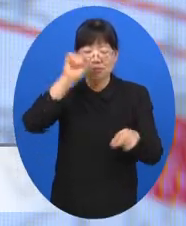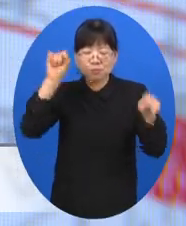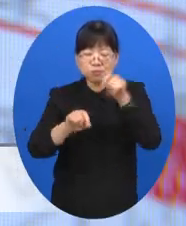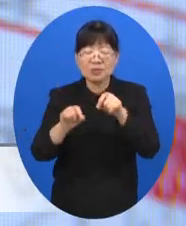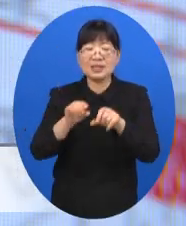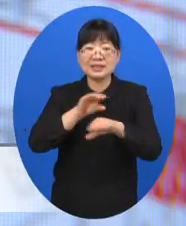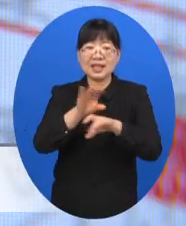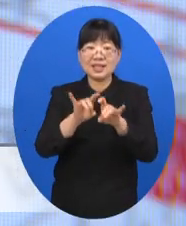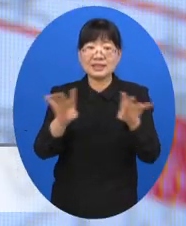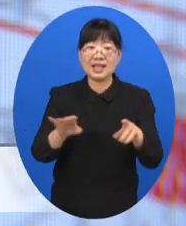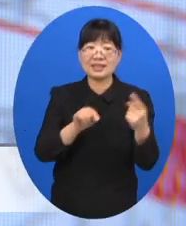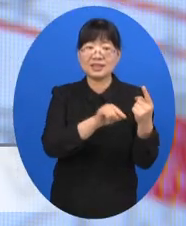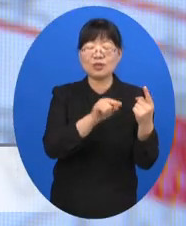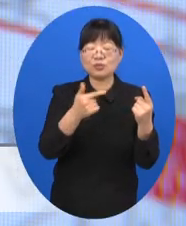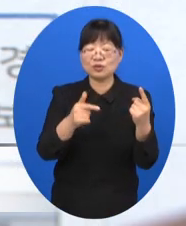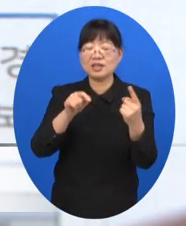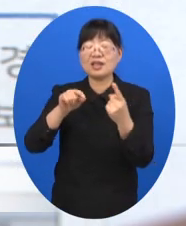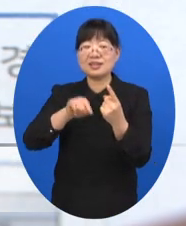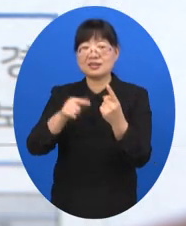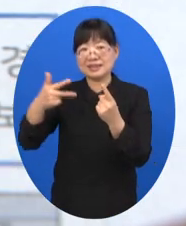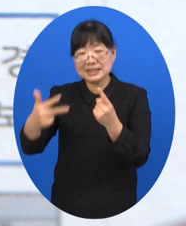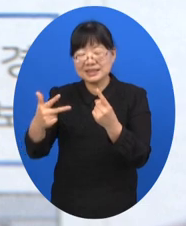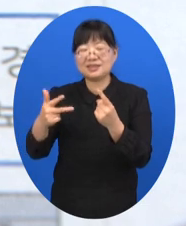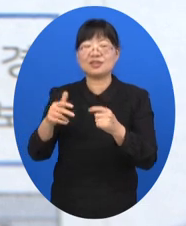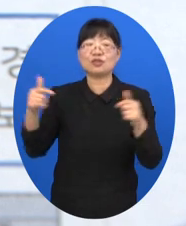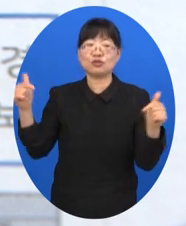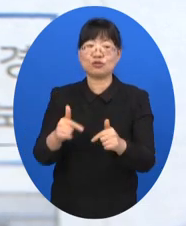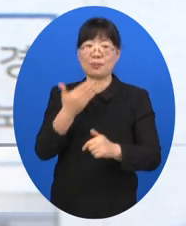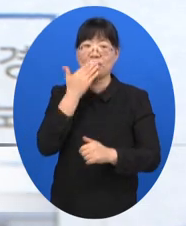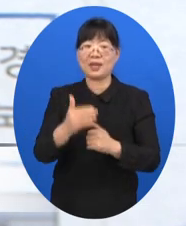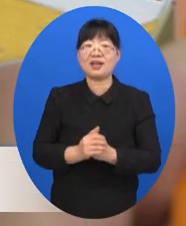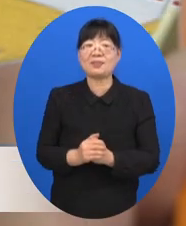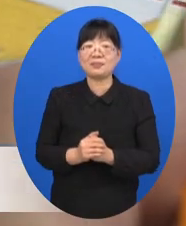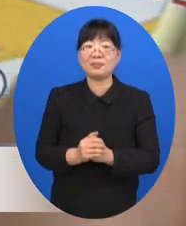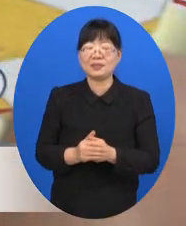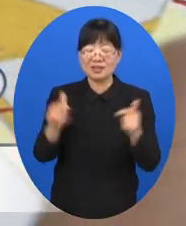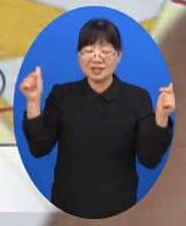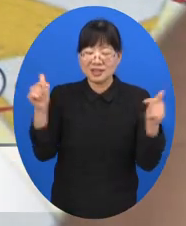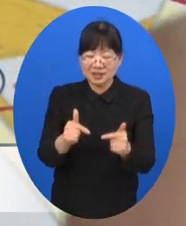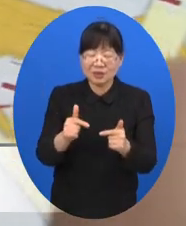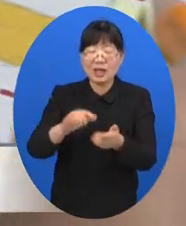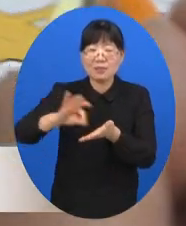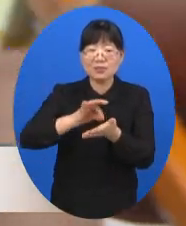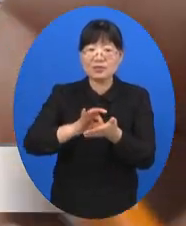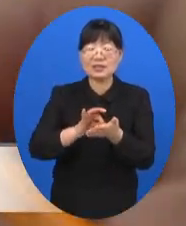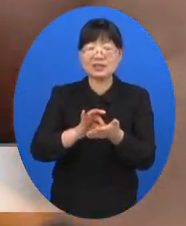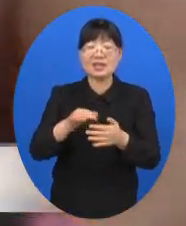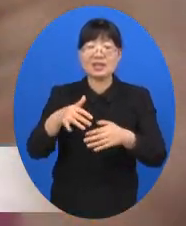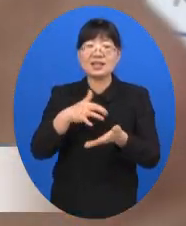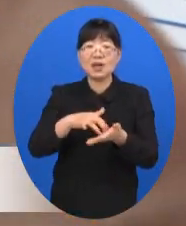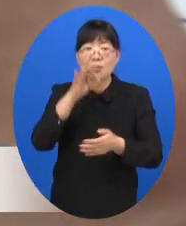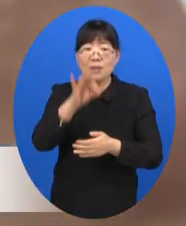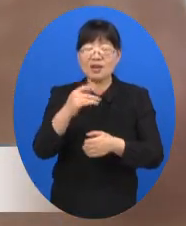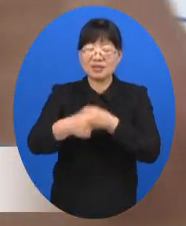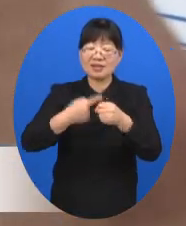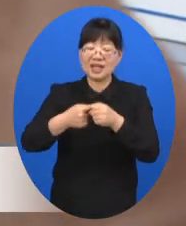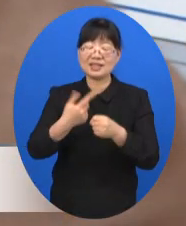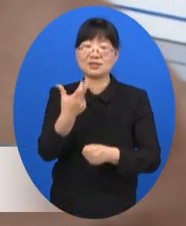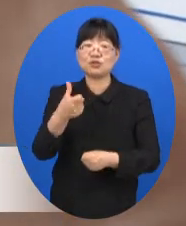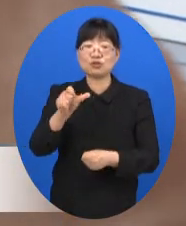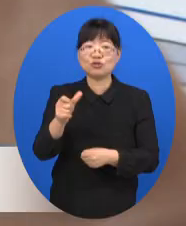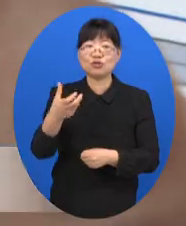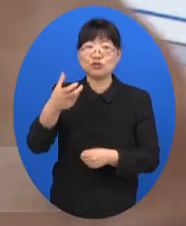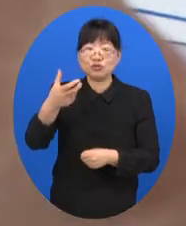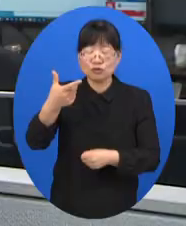차량당 각각 1.6초와 1.7초 줄일 수 있습니다. 절감 편익을 금전적으로 따져보면 연간 76억 600만